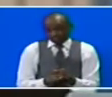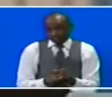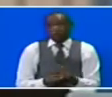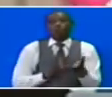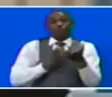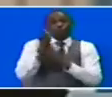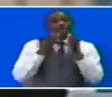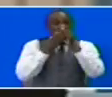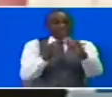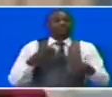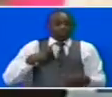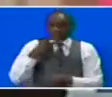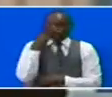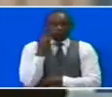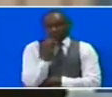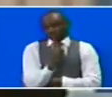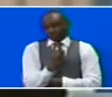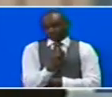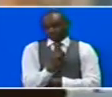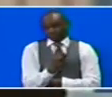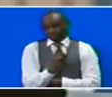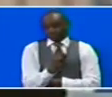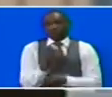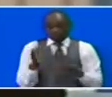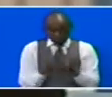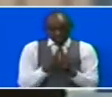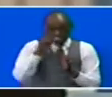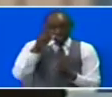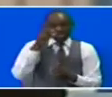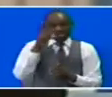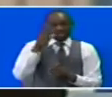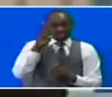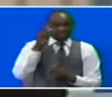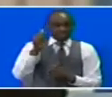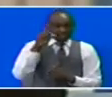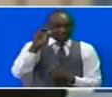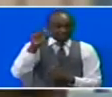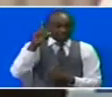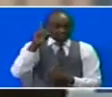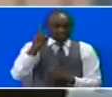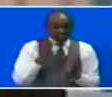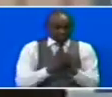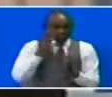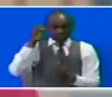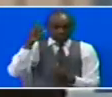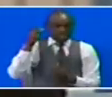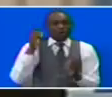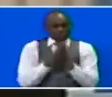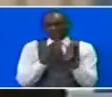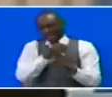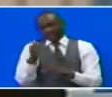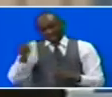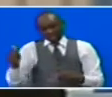kupitia uongozi wa Stephen Kalonzo Musyoka na David Musila na bwana Mudhama na wengine,